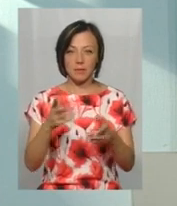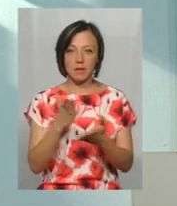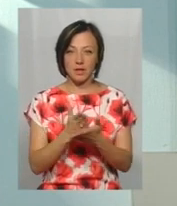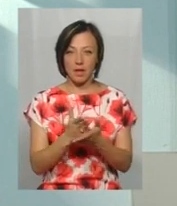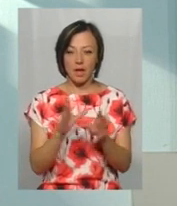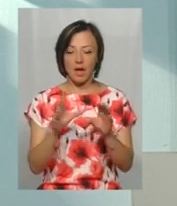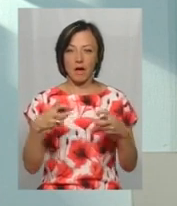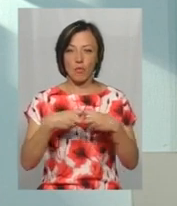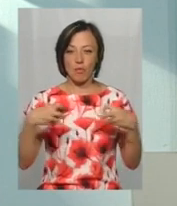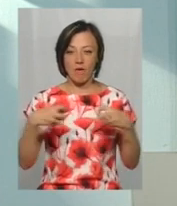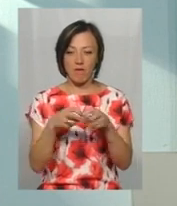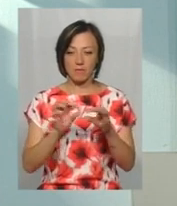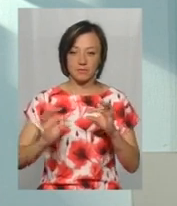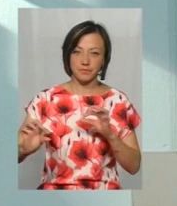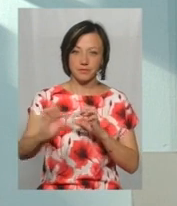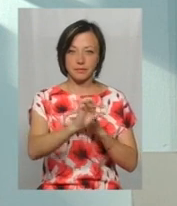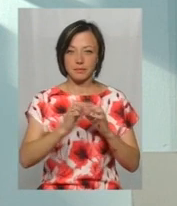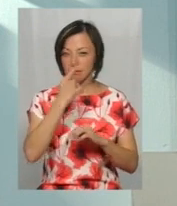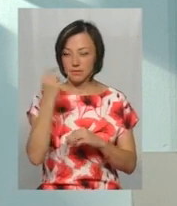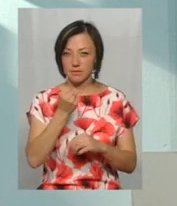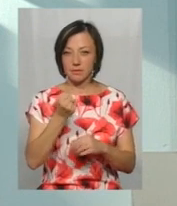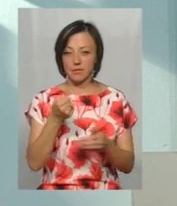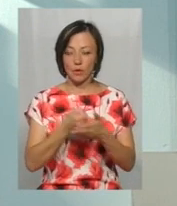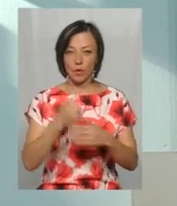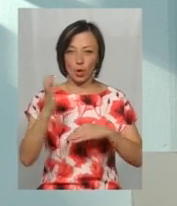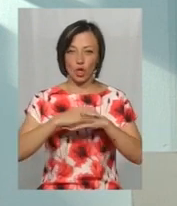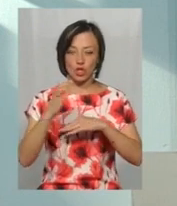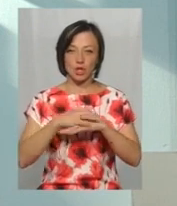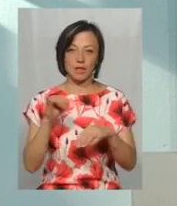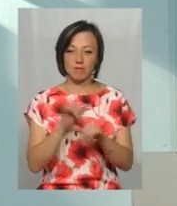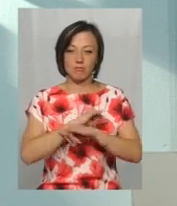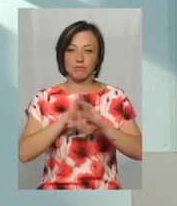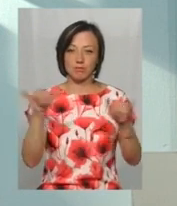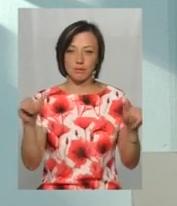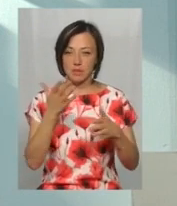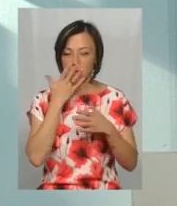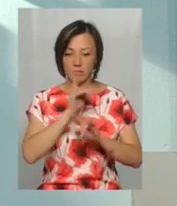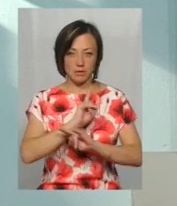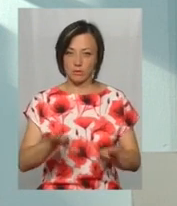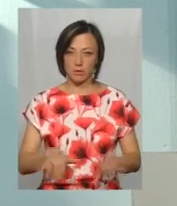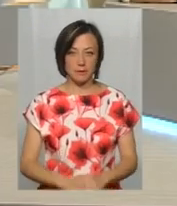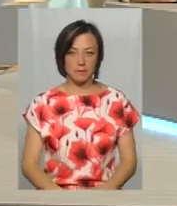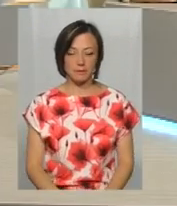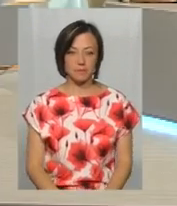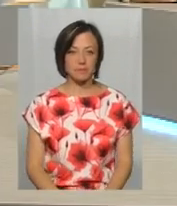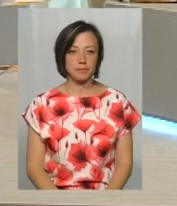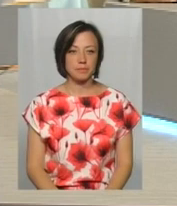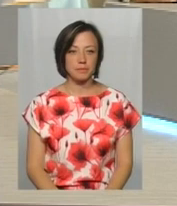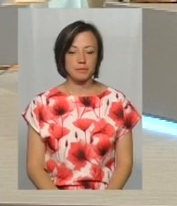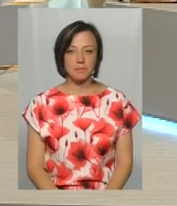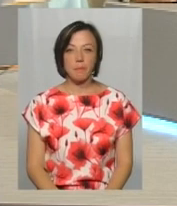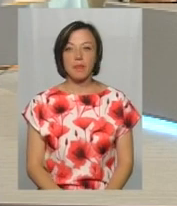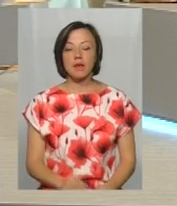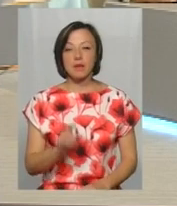гумова прокладка, яка досить герметично прилягає до кришки і не буде розповсюдження запаху.